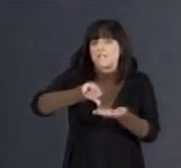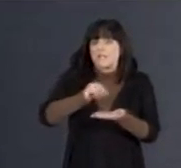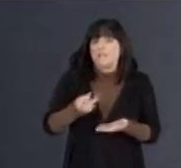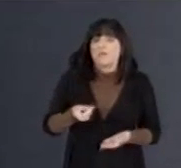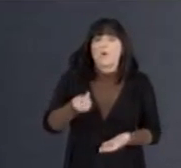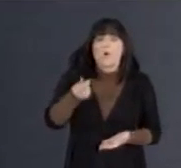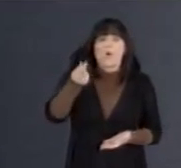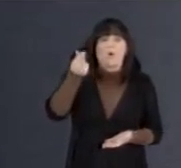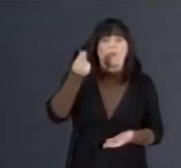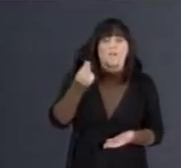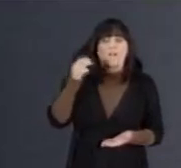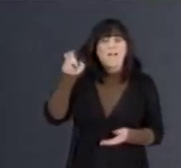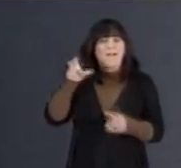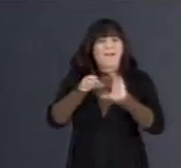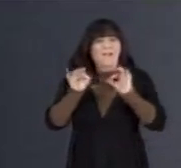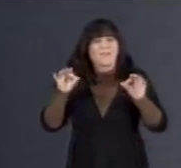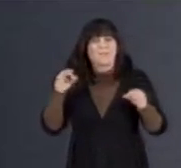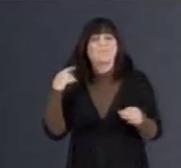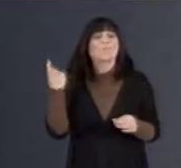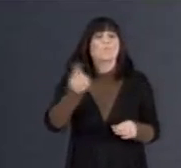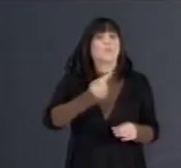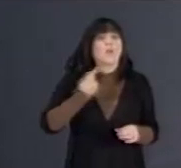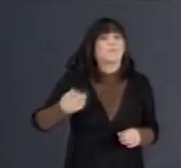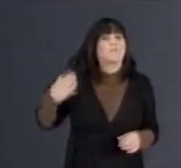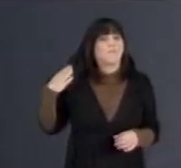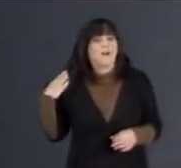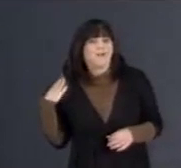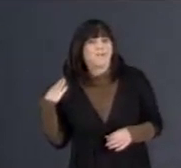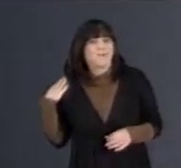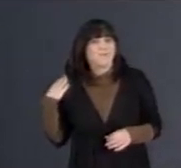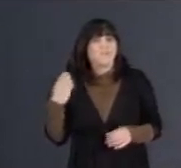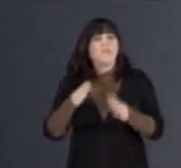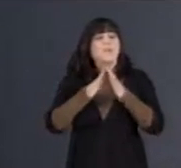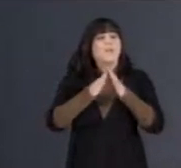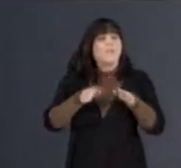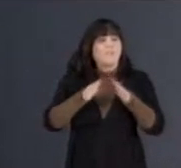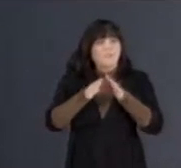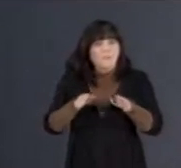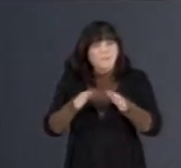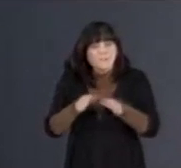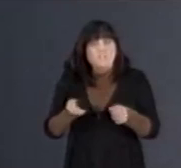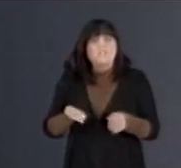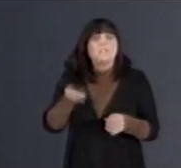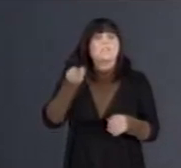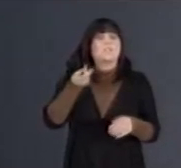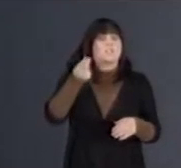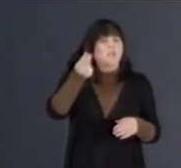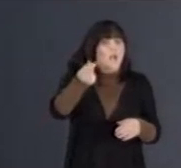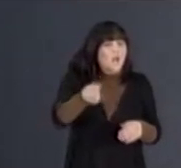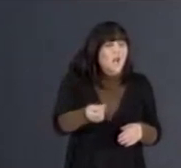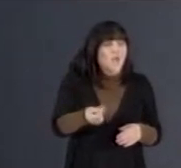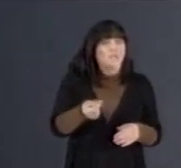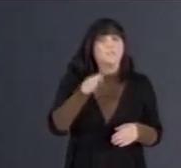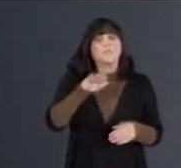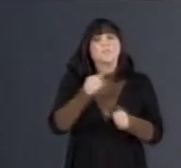-eleltriquq kien iqtaraħli kallek l-industrija kallek l-ħalax iqtara' a-rabasetaħħt-astimpie għal-aqse knis k